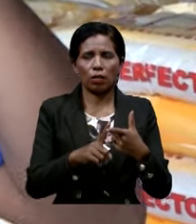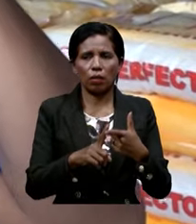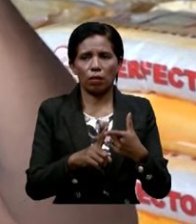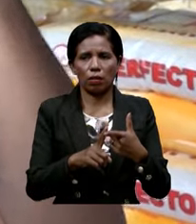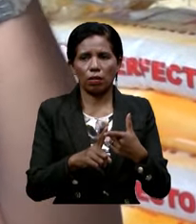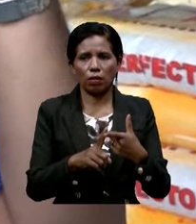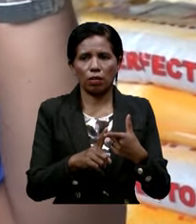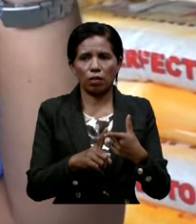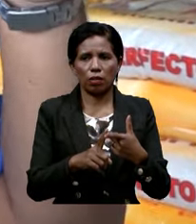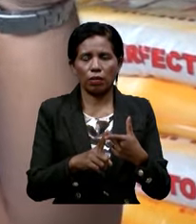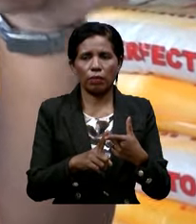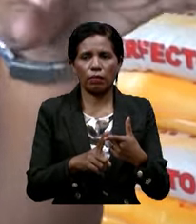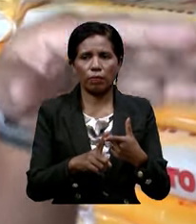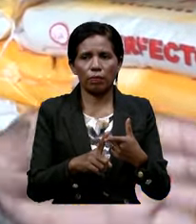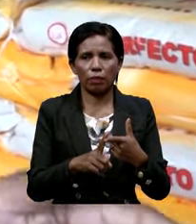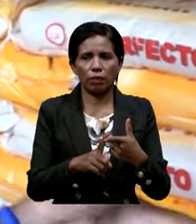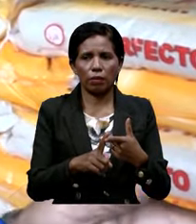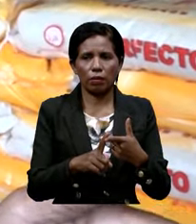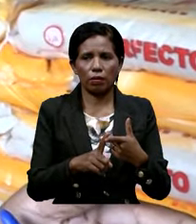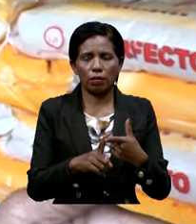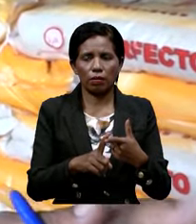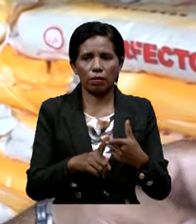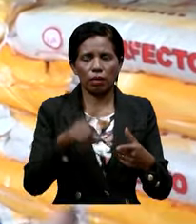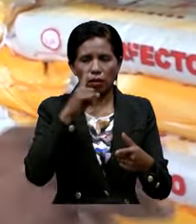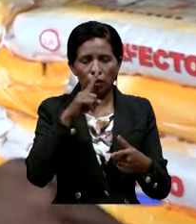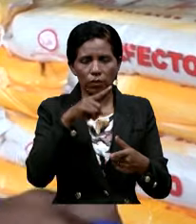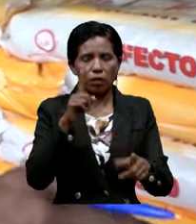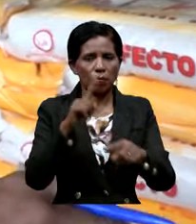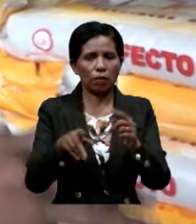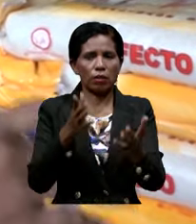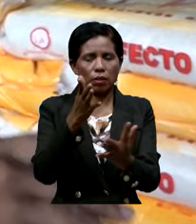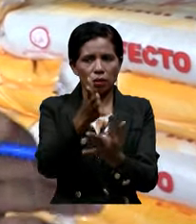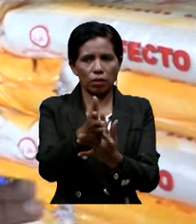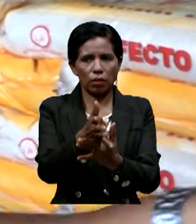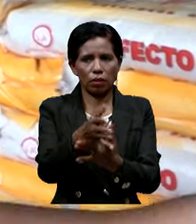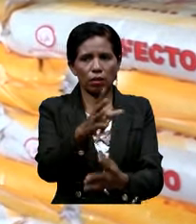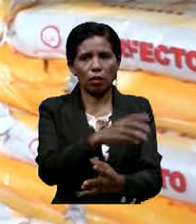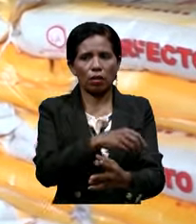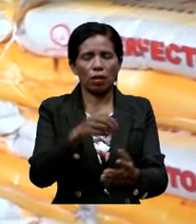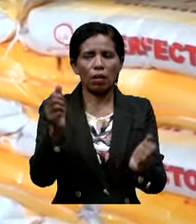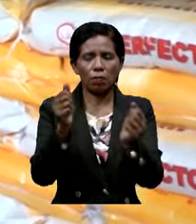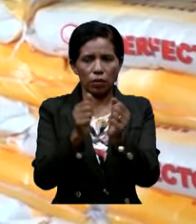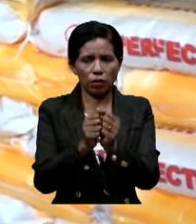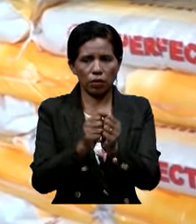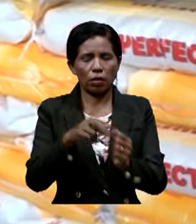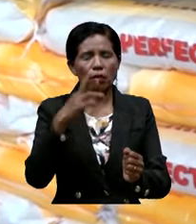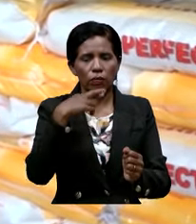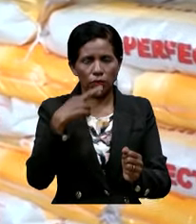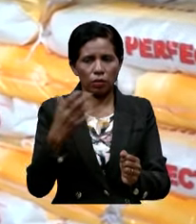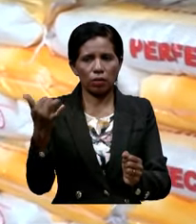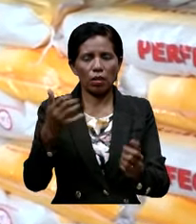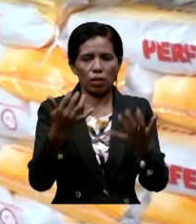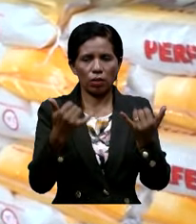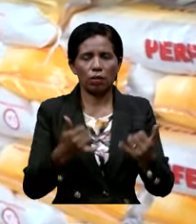sera para lahosira la bele tamalara para bala bele kontaminasi hobe fosira agora